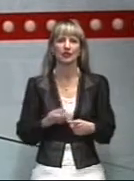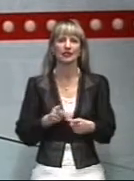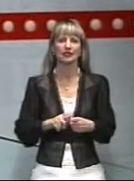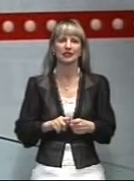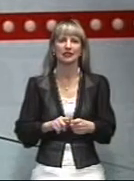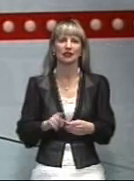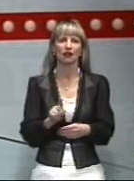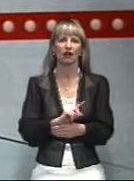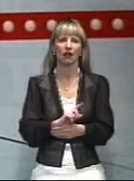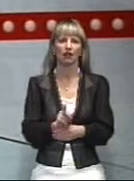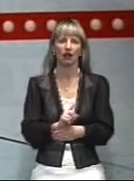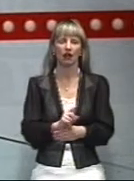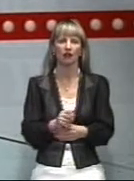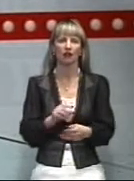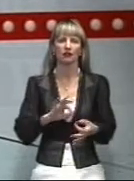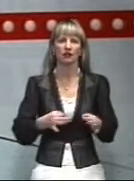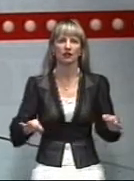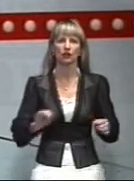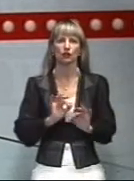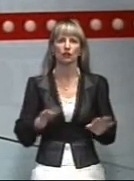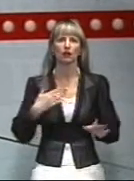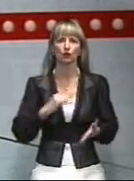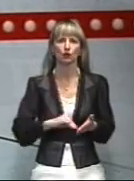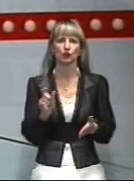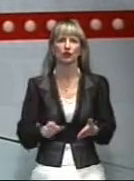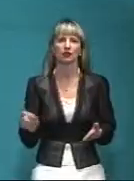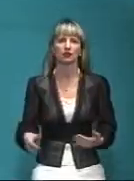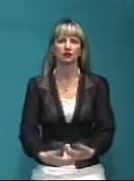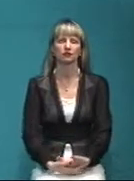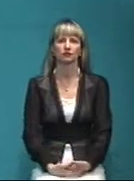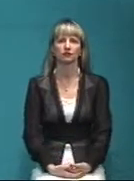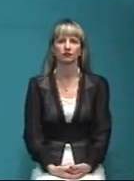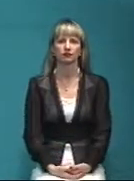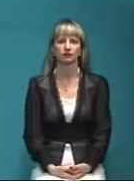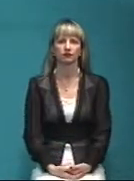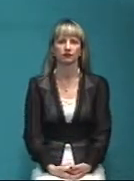радари, детальніше розповідатимуть наші кореспонденти Суспільного.